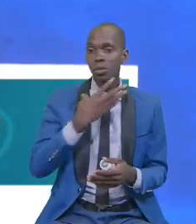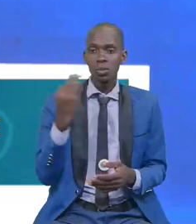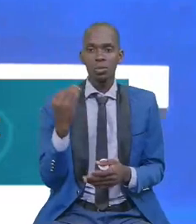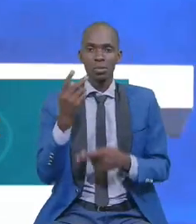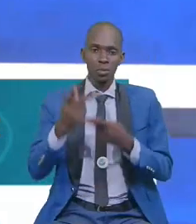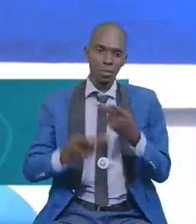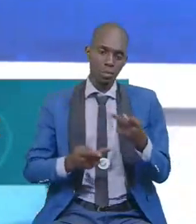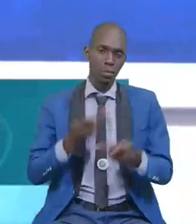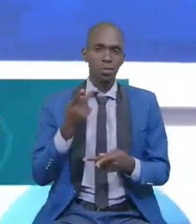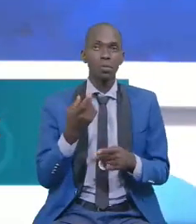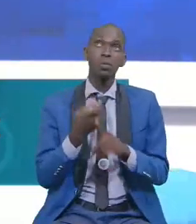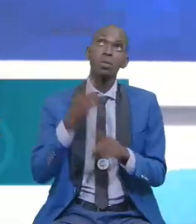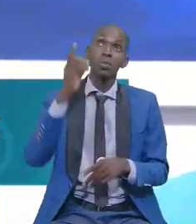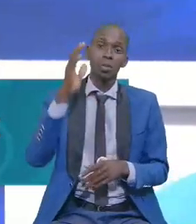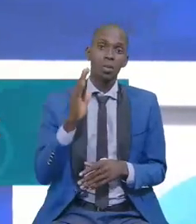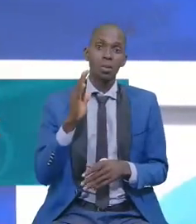là,